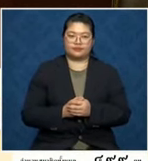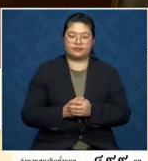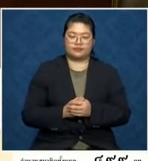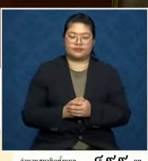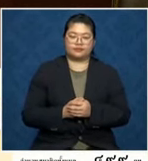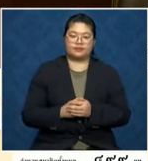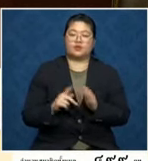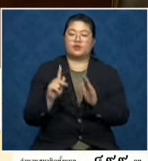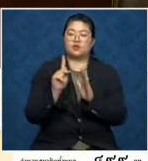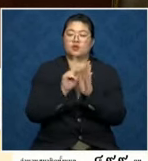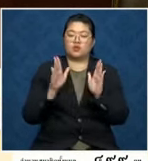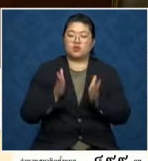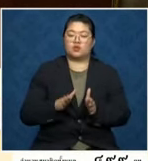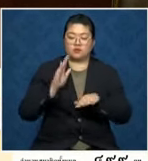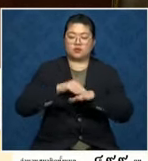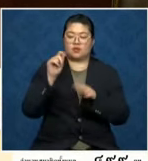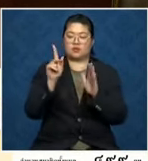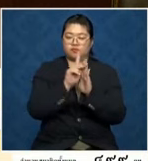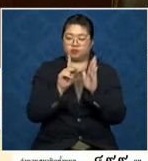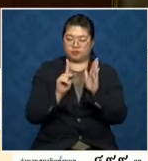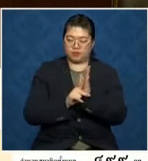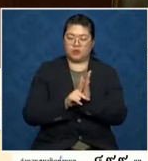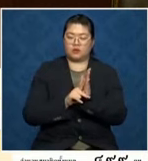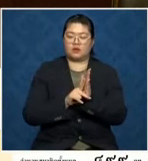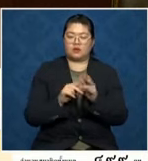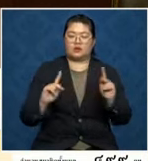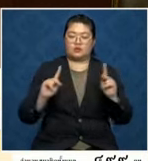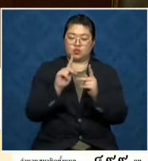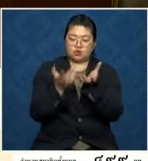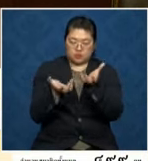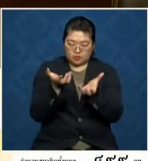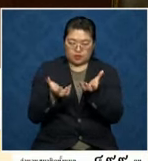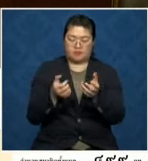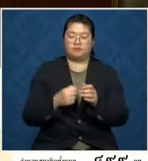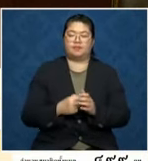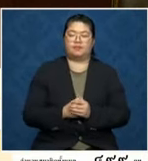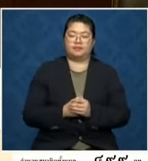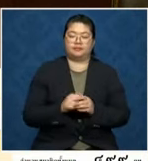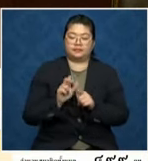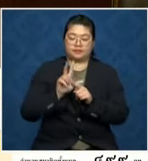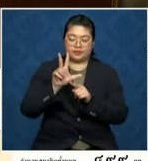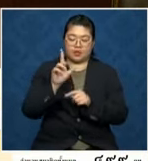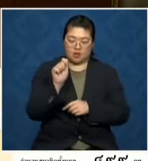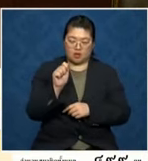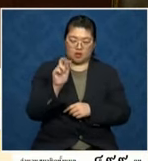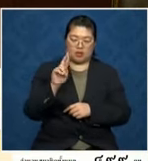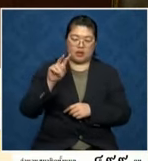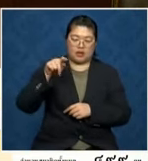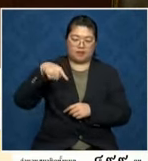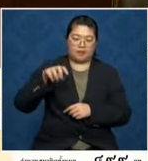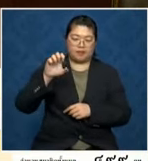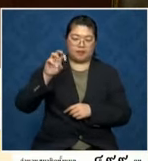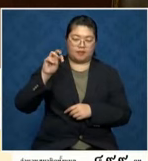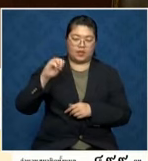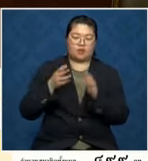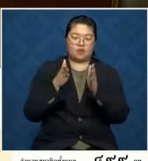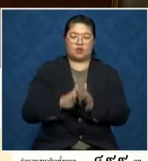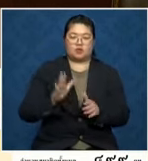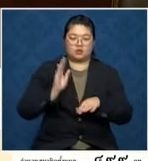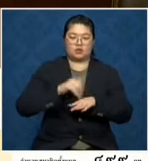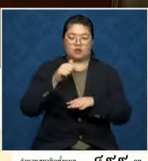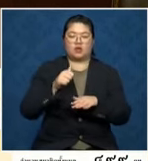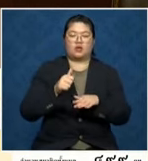การกองกฎหมายสำนักงานปลัดกระทรวงยุติธรรมนะครับท่านที่3ท่านอรพิมพ์ประสงค์นะครับนักกฎหมายกิติกา